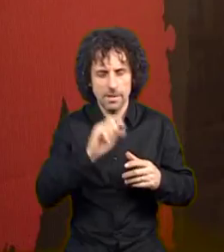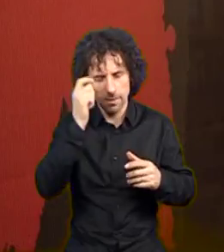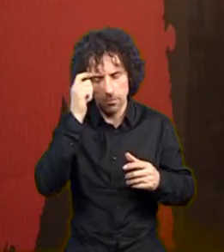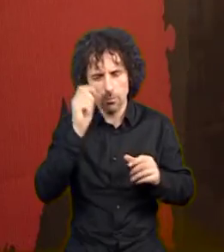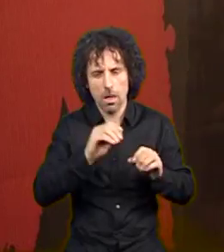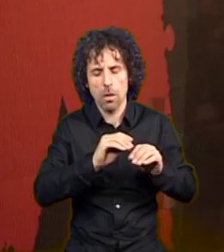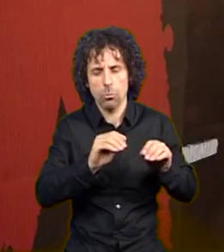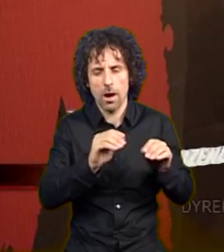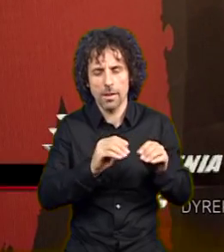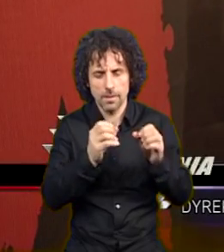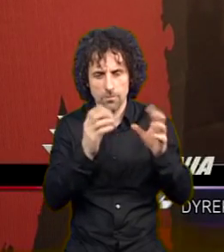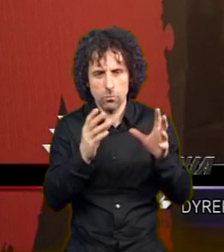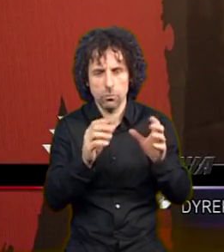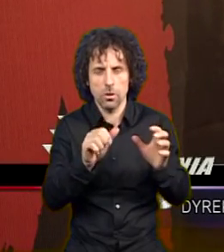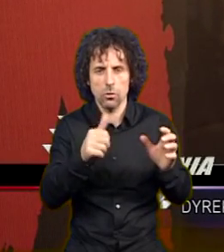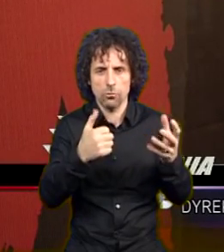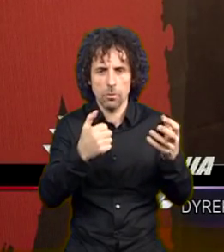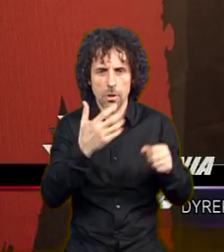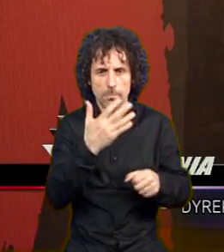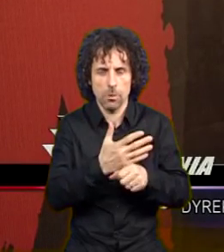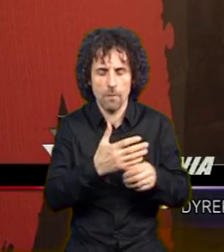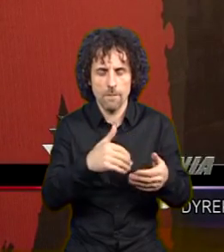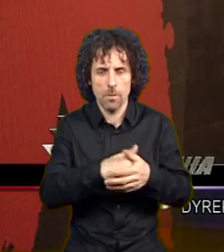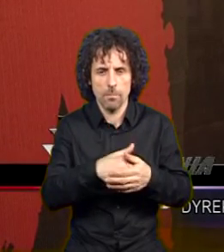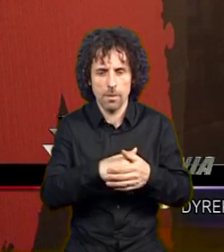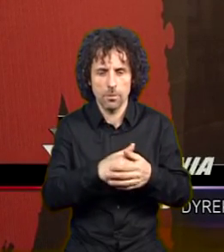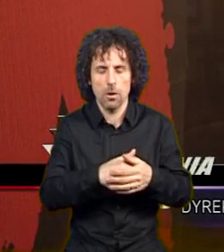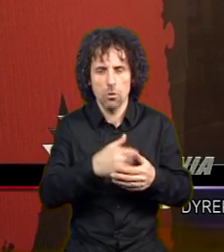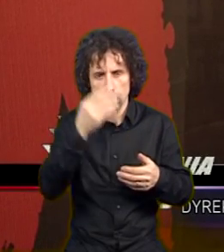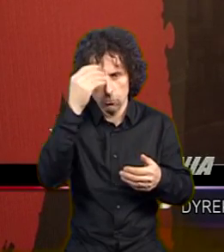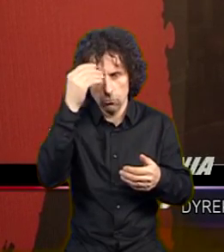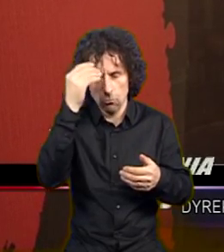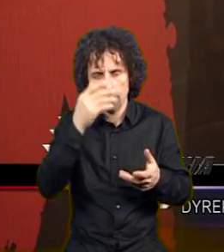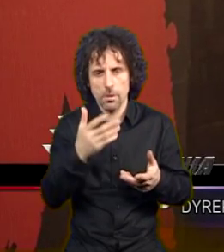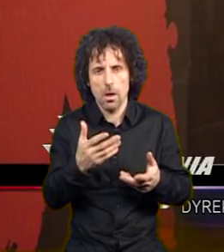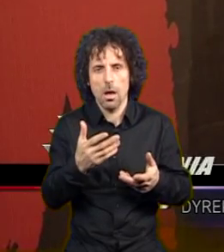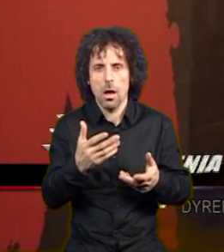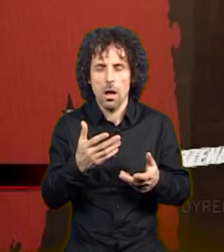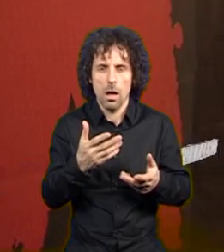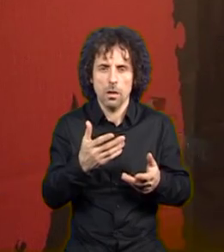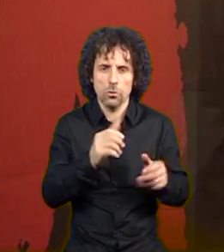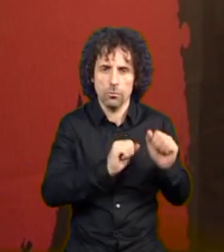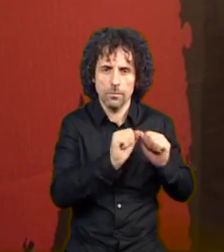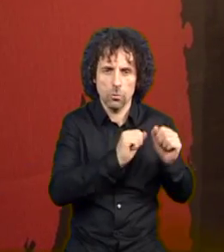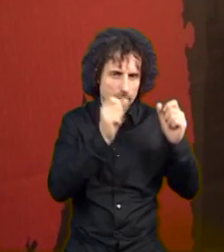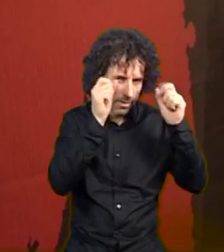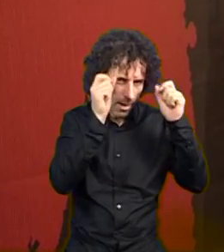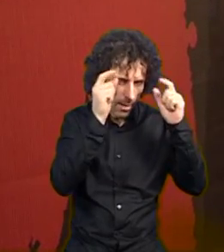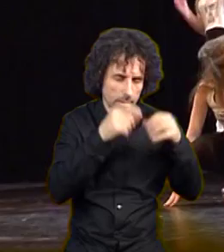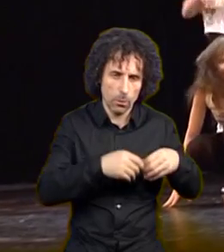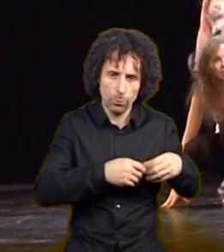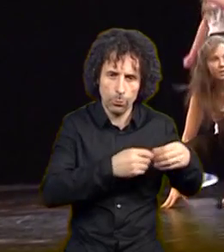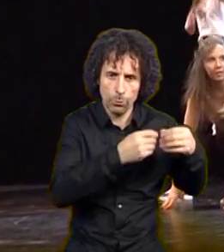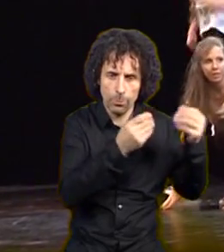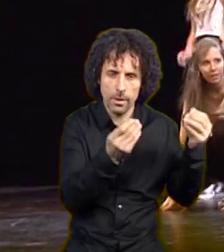naszym Centrum Edukacji Twórczych mamy 650 wychowanków. Są to uczniowie, którzy zarówno ćwiczą